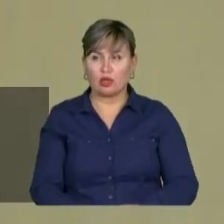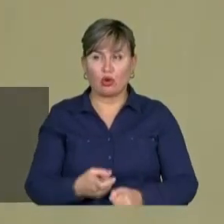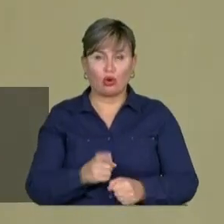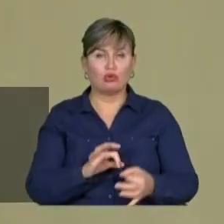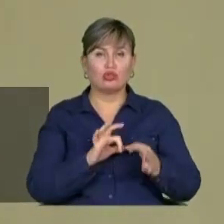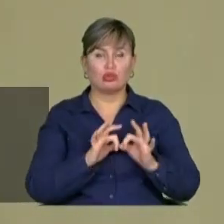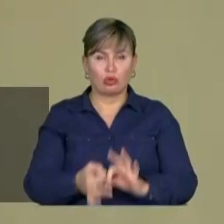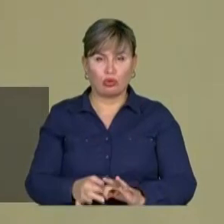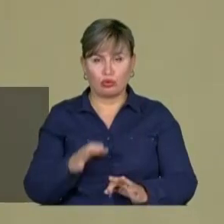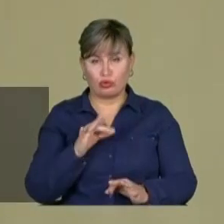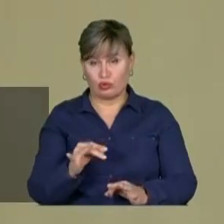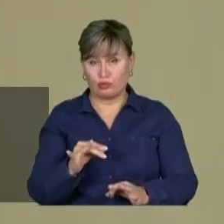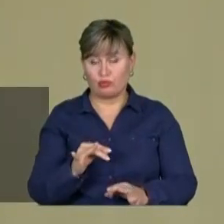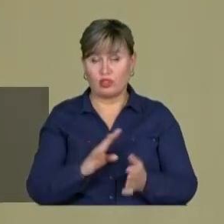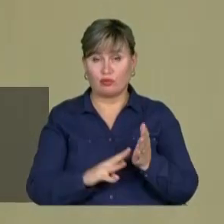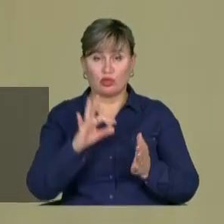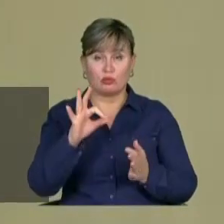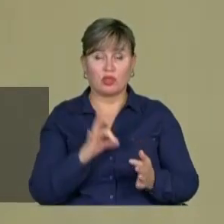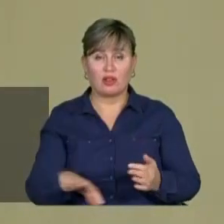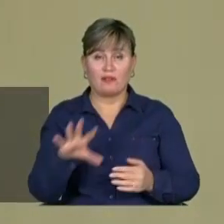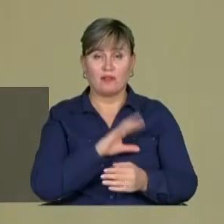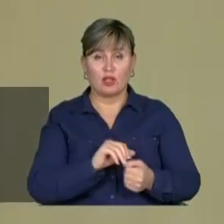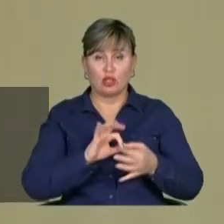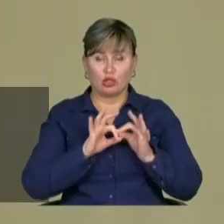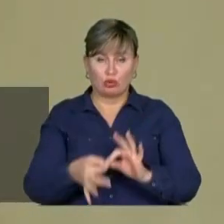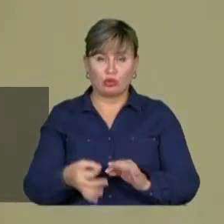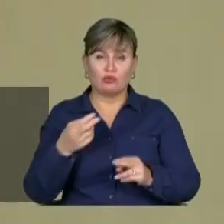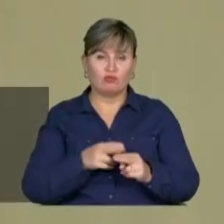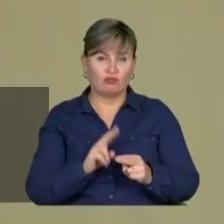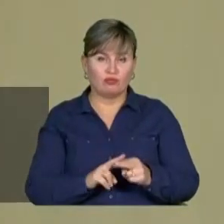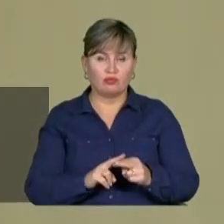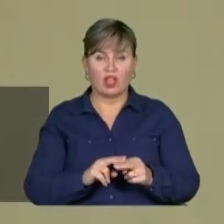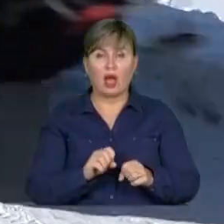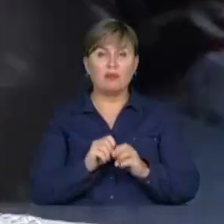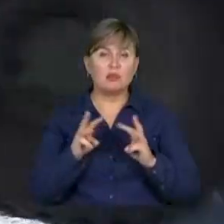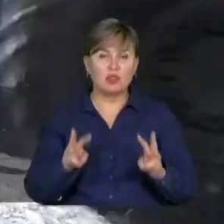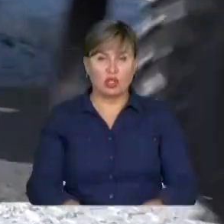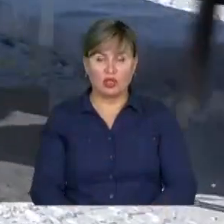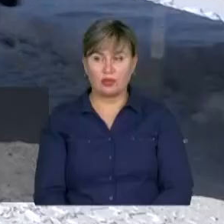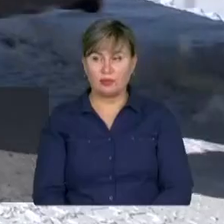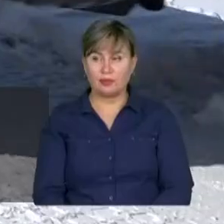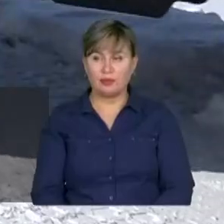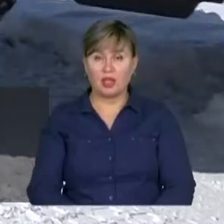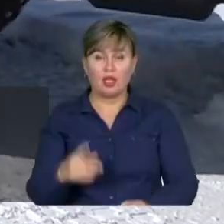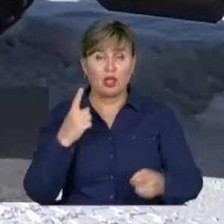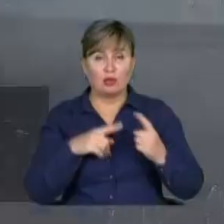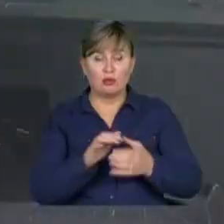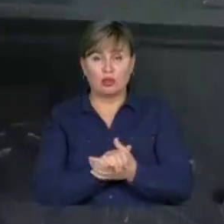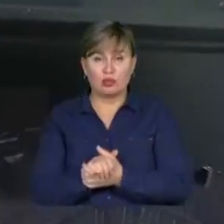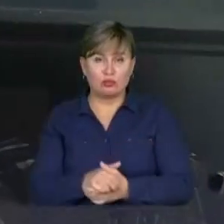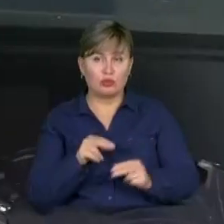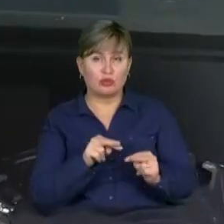этап. И 90% всей игры сложности – это тыловое логистическое обеспечение. Миротворцы будут служить по